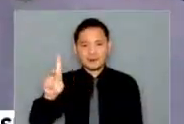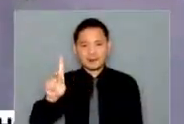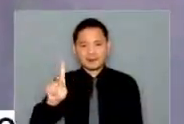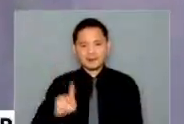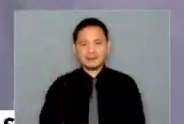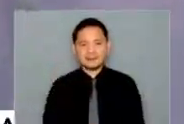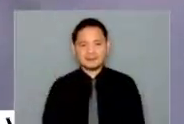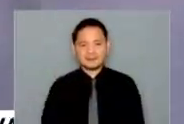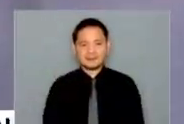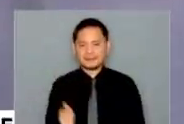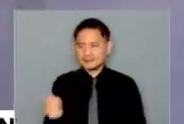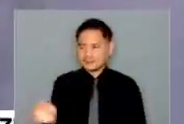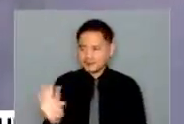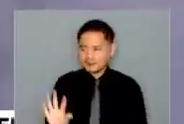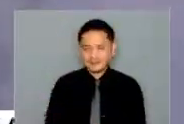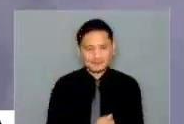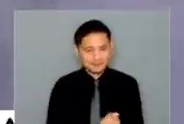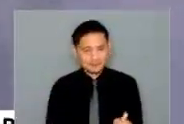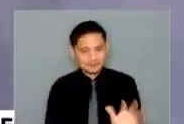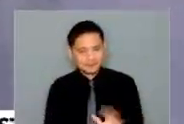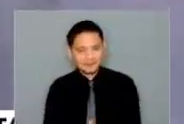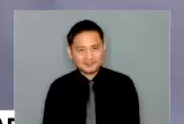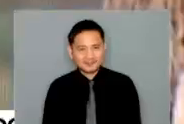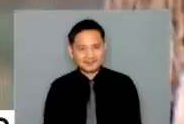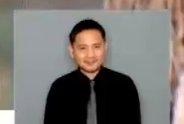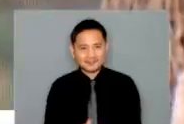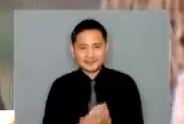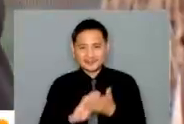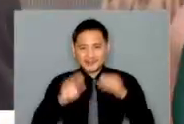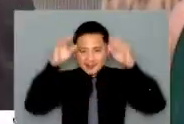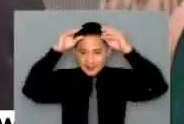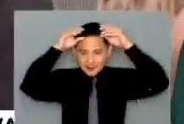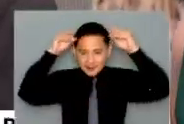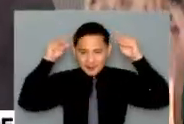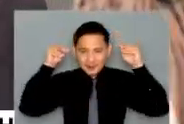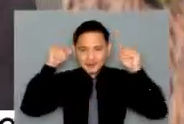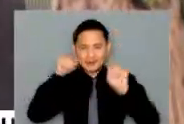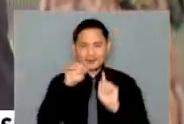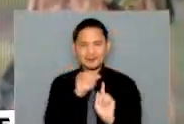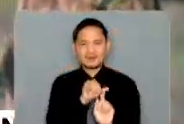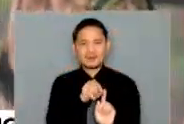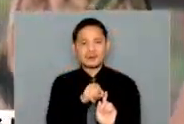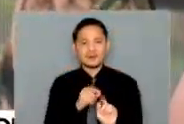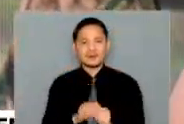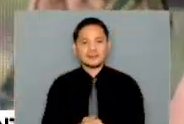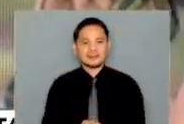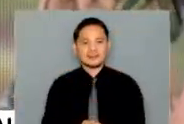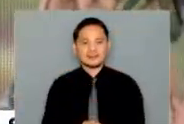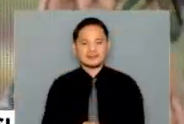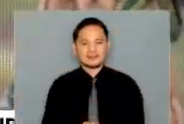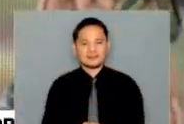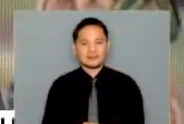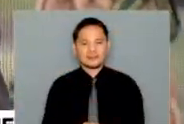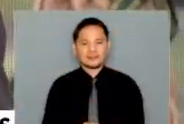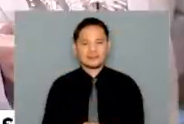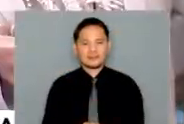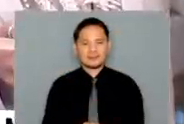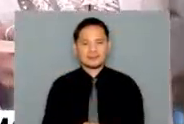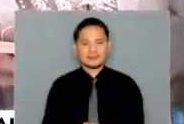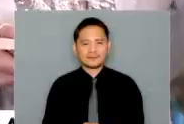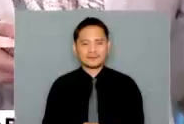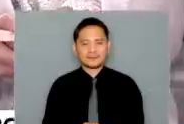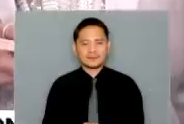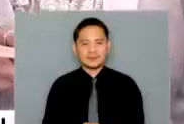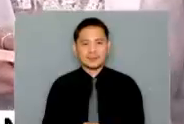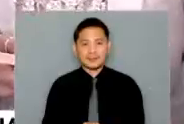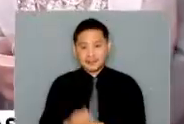Good morning po. I like it. Ganda lang sa lakot. Patricia po ay yung aming daughter. Ayun. Ako si ate dahil si... Uy, batiin natin